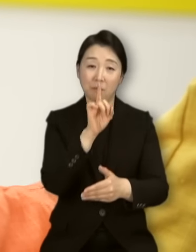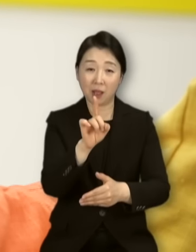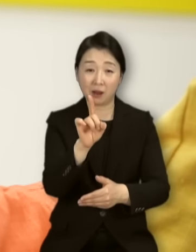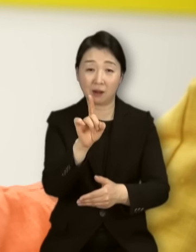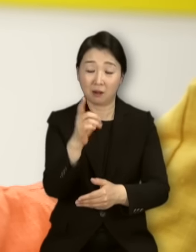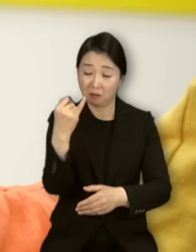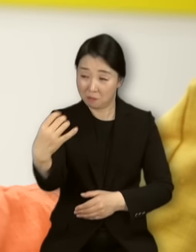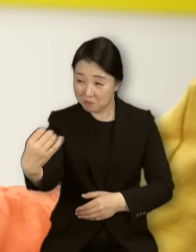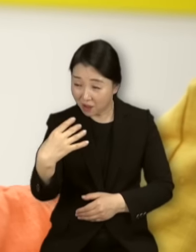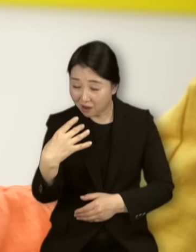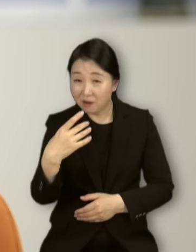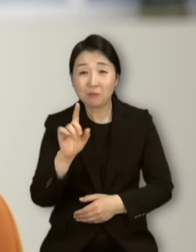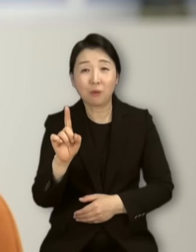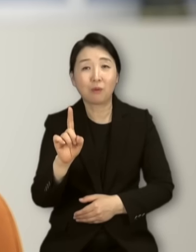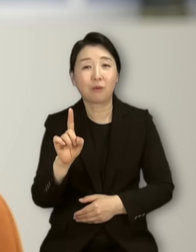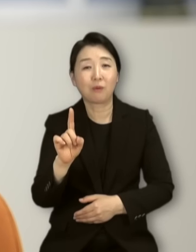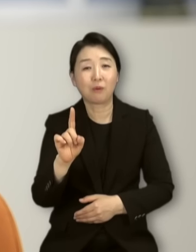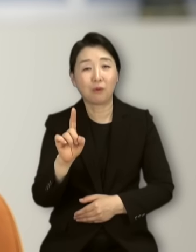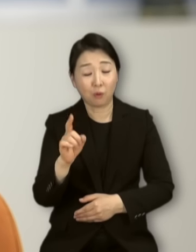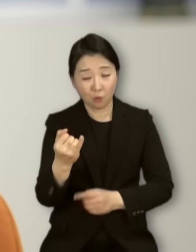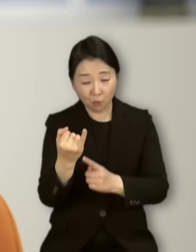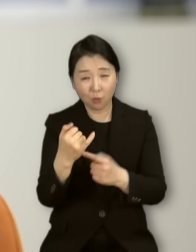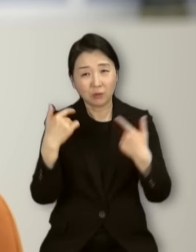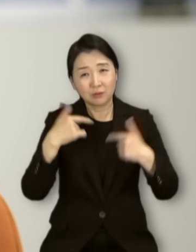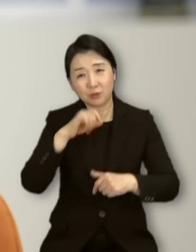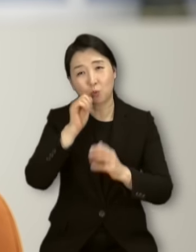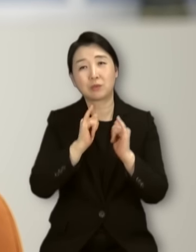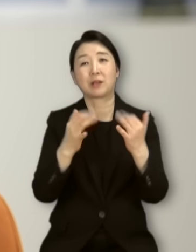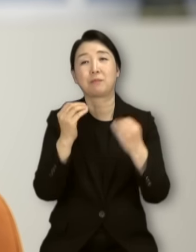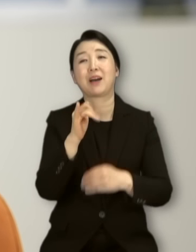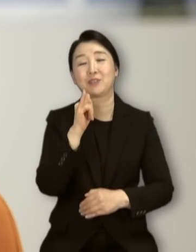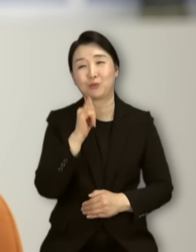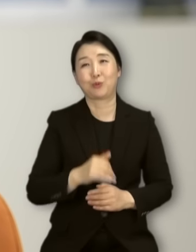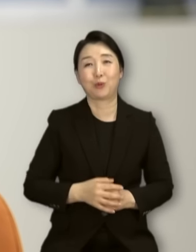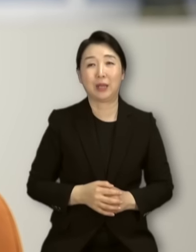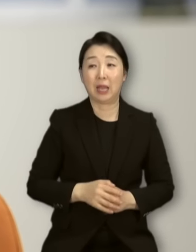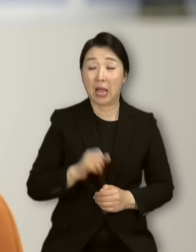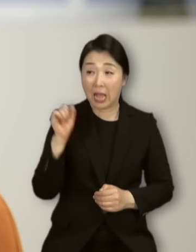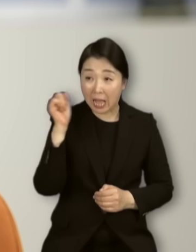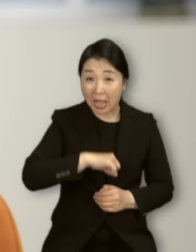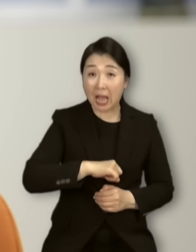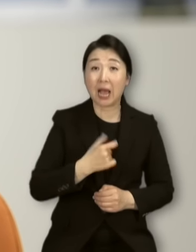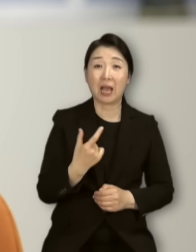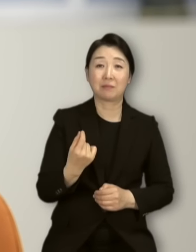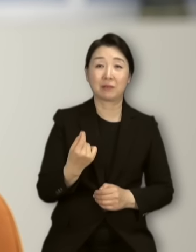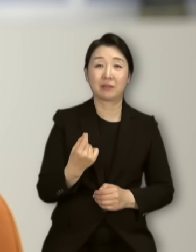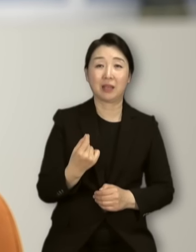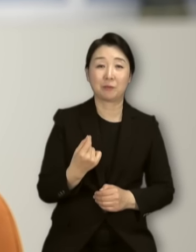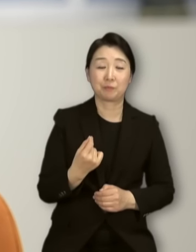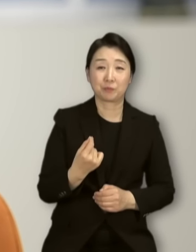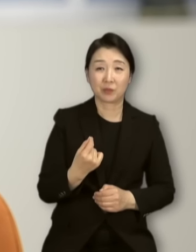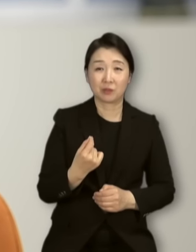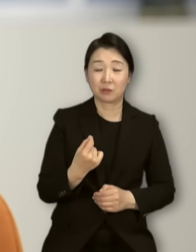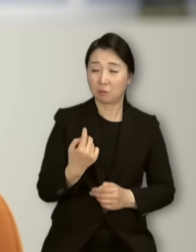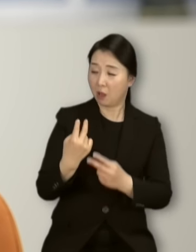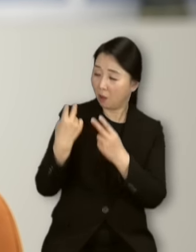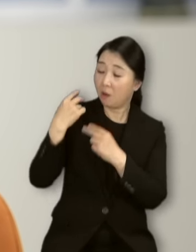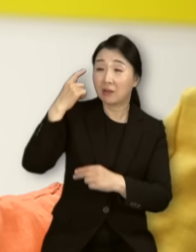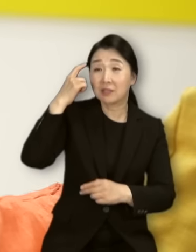크리스천들은 항상 주변에 좋은 분들이 계셔 마 맞아요 정말 그 한 마디에 아 그렇구나 근데 정말 돌이켜